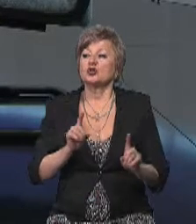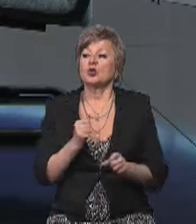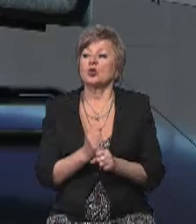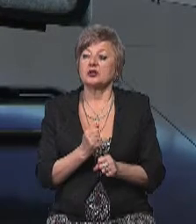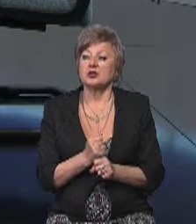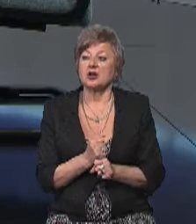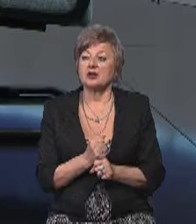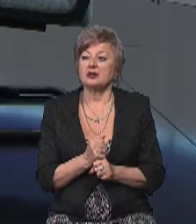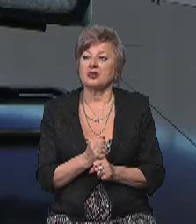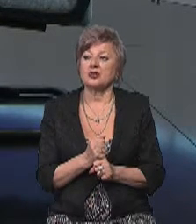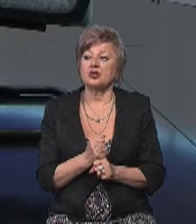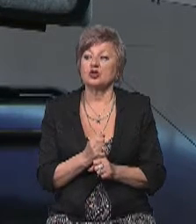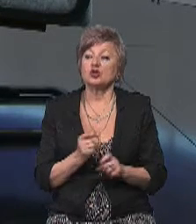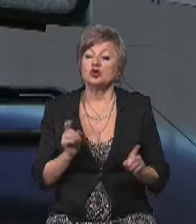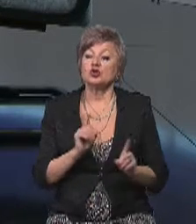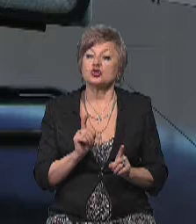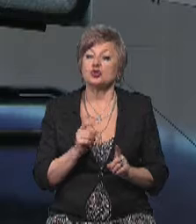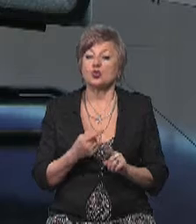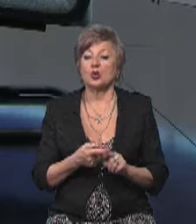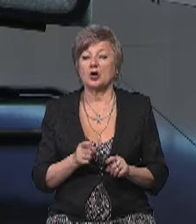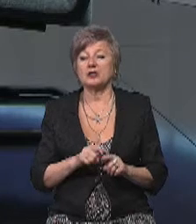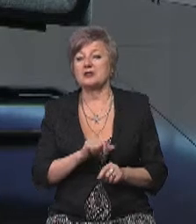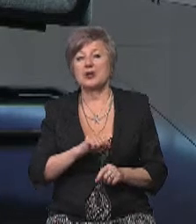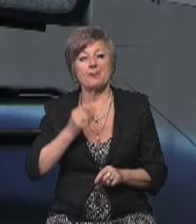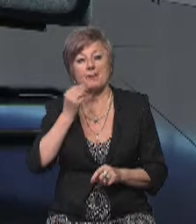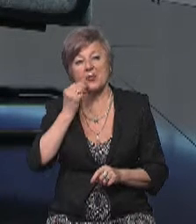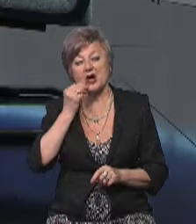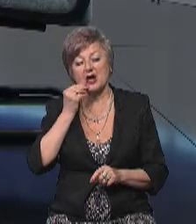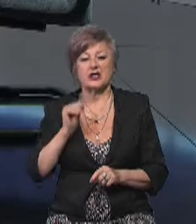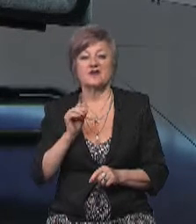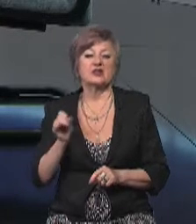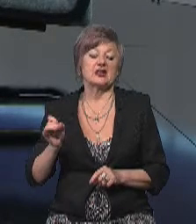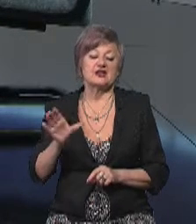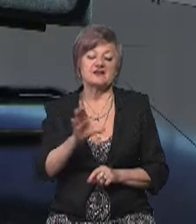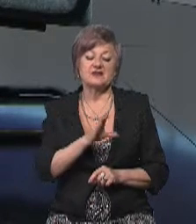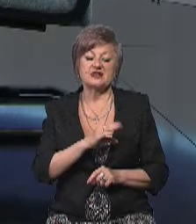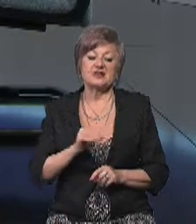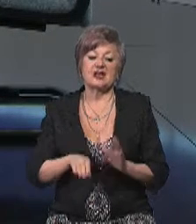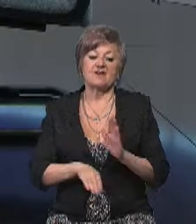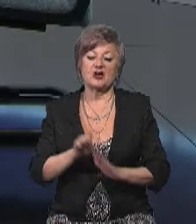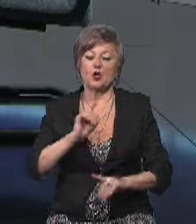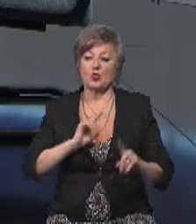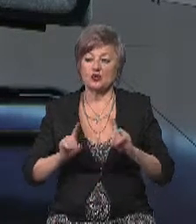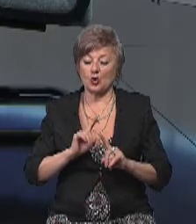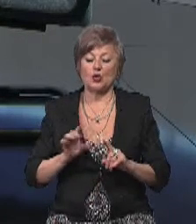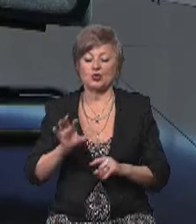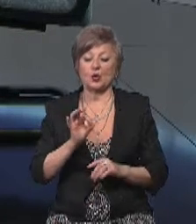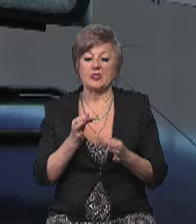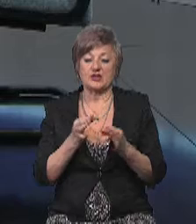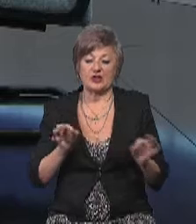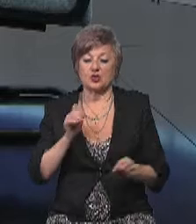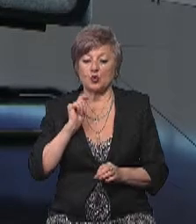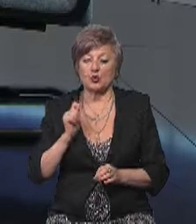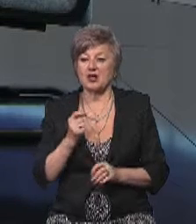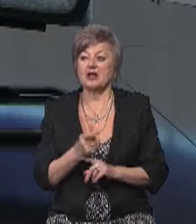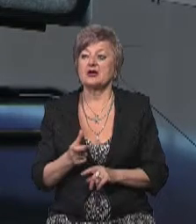говорять ще з липня місяця, говорять про те, що це найефективніша з усіх Верховних Рад, з усіх парламентів незалежності,